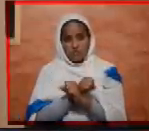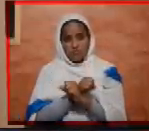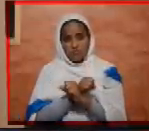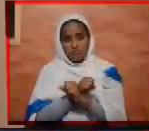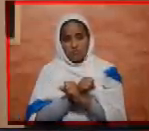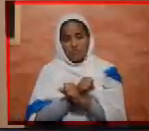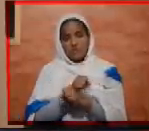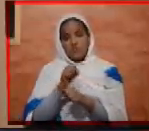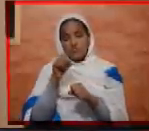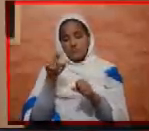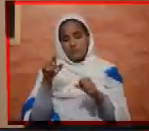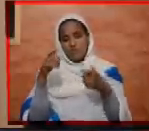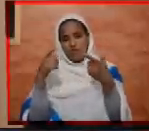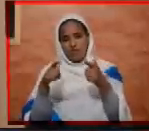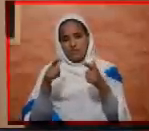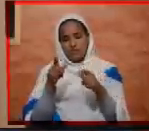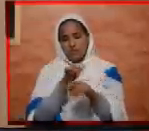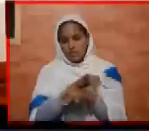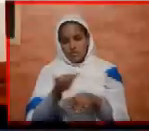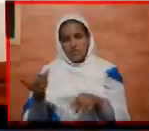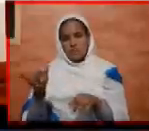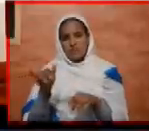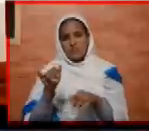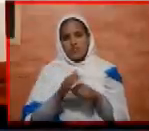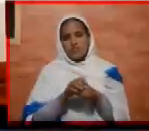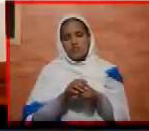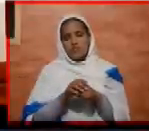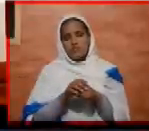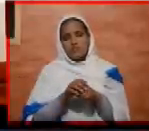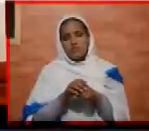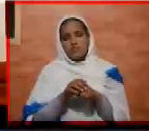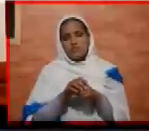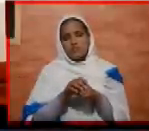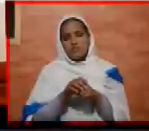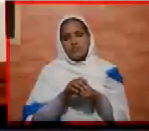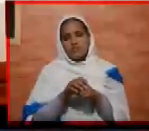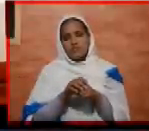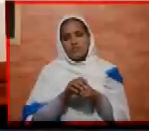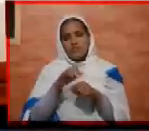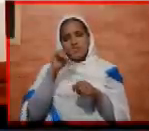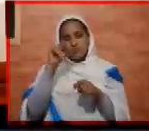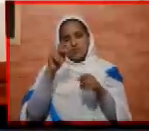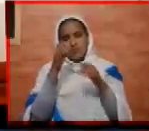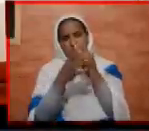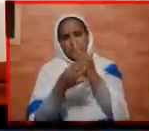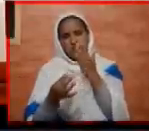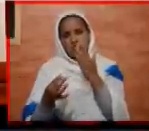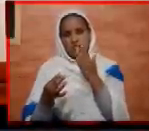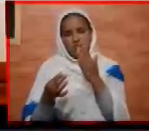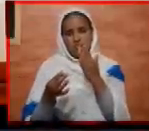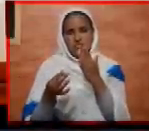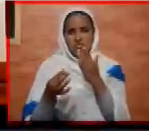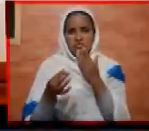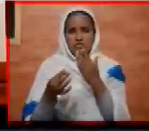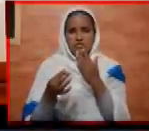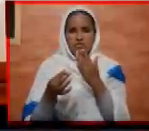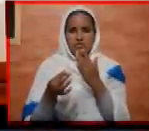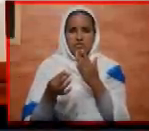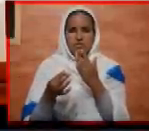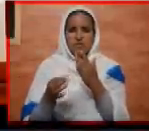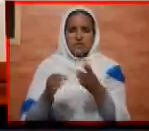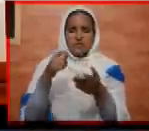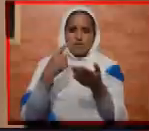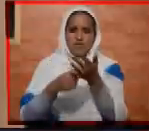ሰዎች በጣም ትልቅ ሰው ይሆናል። ካለዚያ ደግሞ ዳዊት ደግሞ እንትን ይለብን ለእሱ